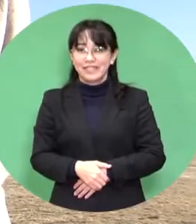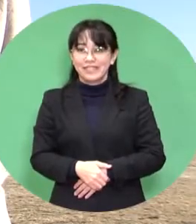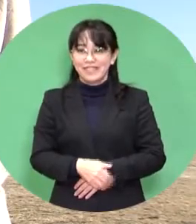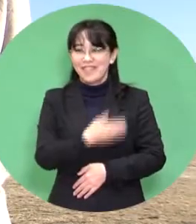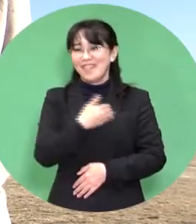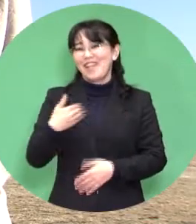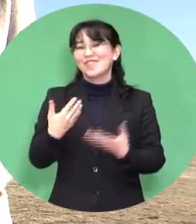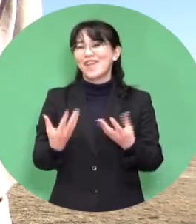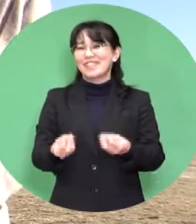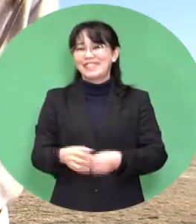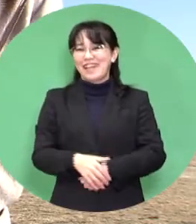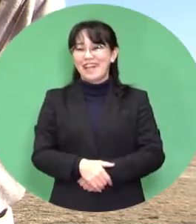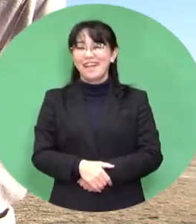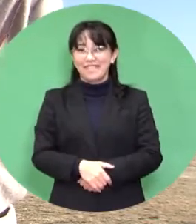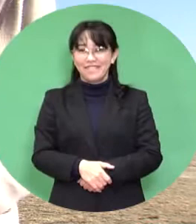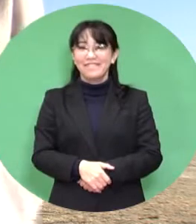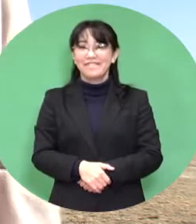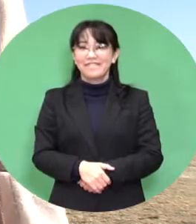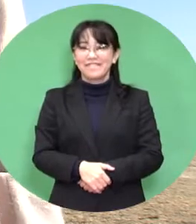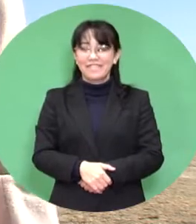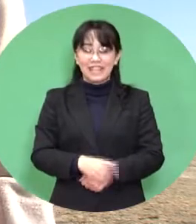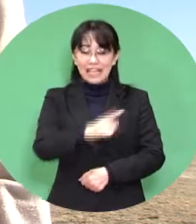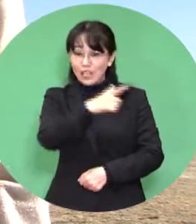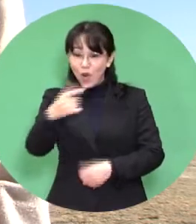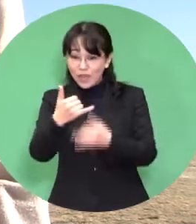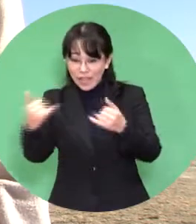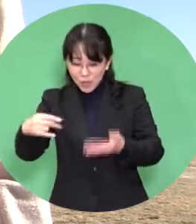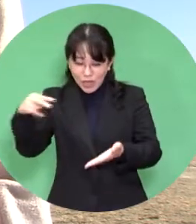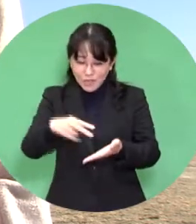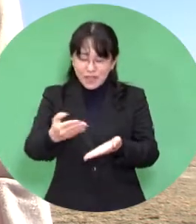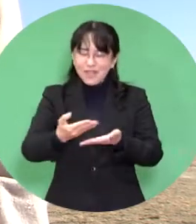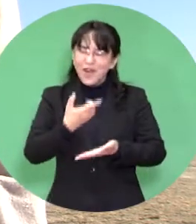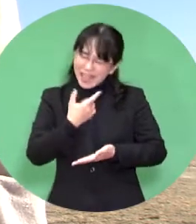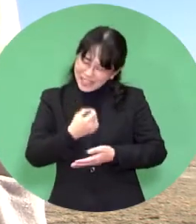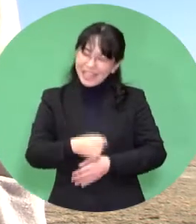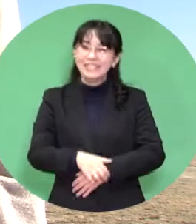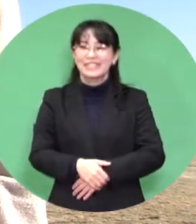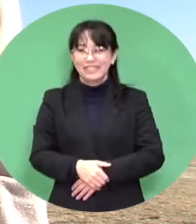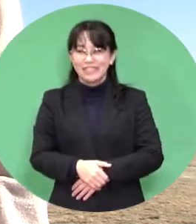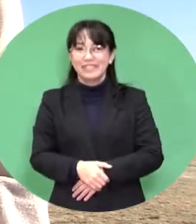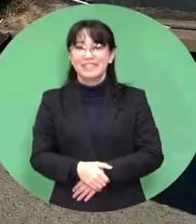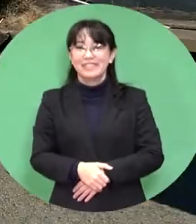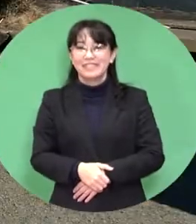できました。わあ、いろんな人に見てもらえるといいな。